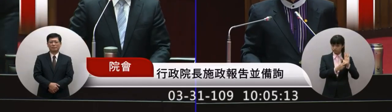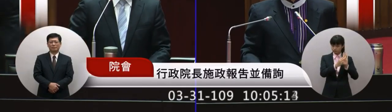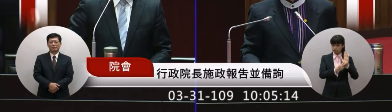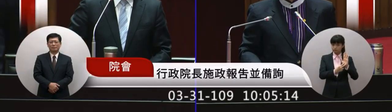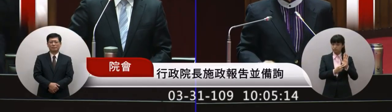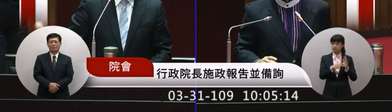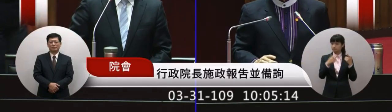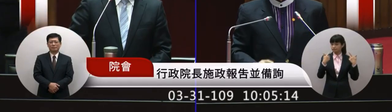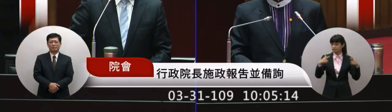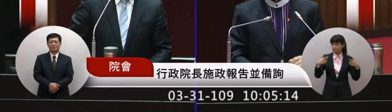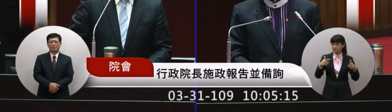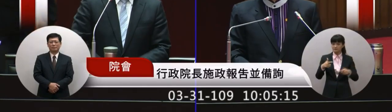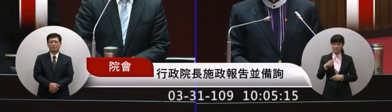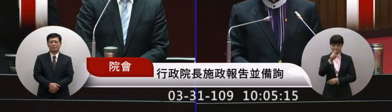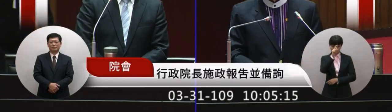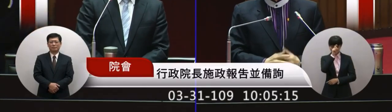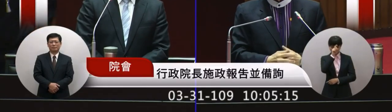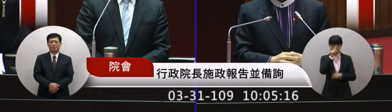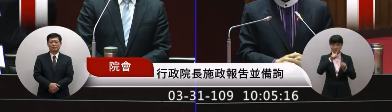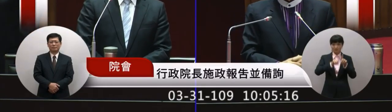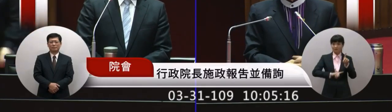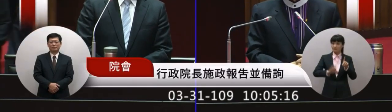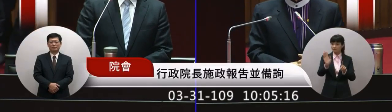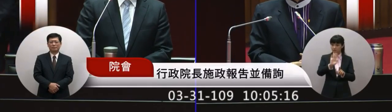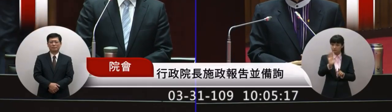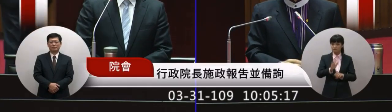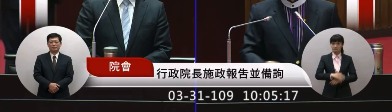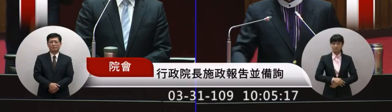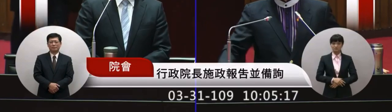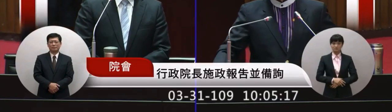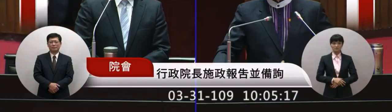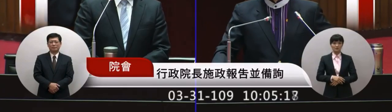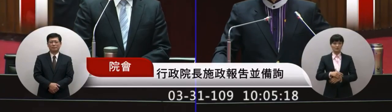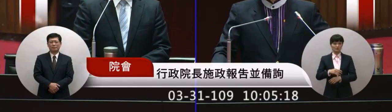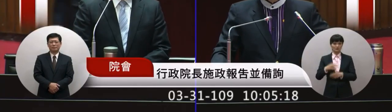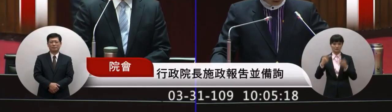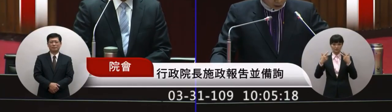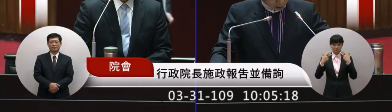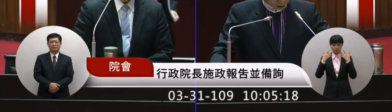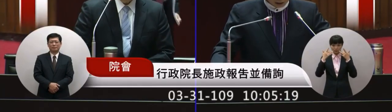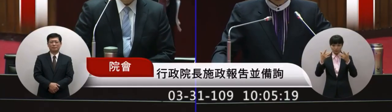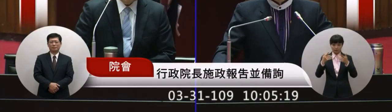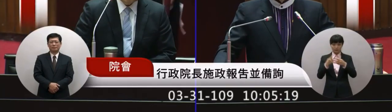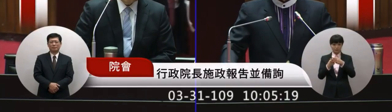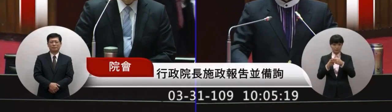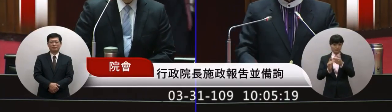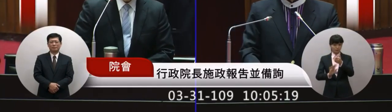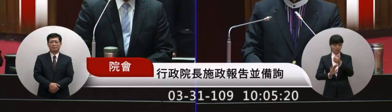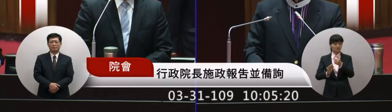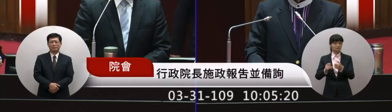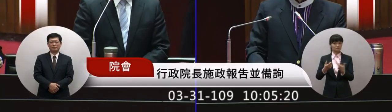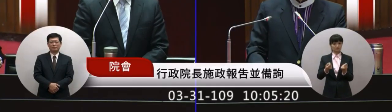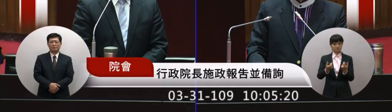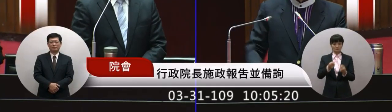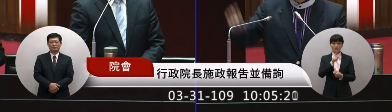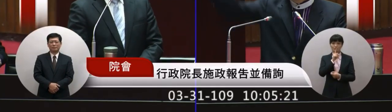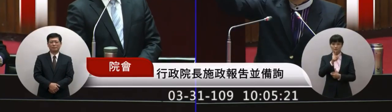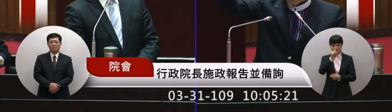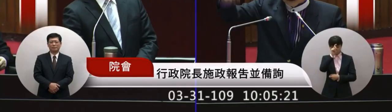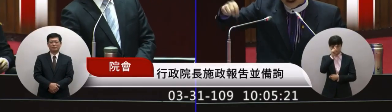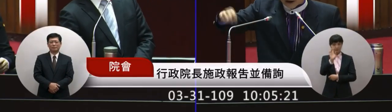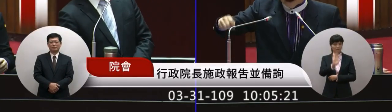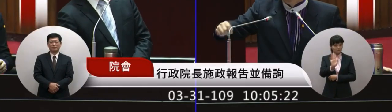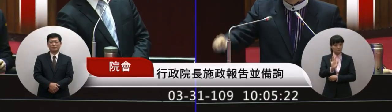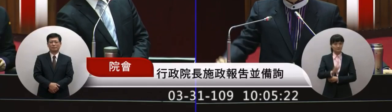是讲哦，尽量不要哦。陆委会主委嘛讲尽量不要哦。好、哦，我们再看，